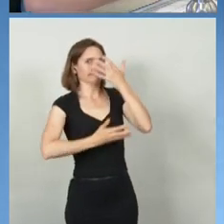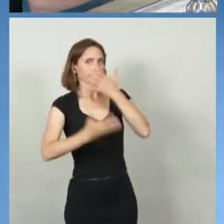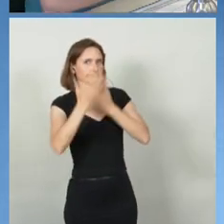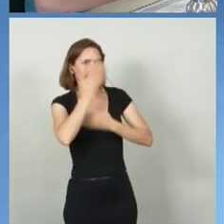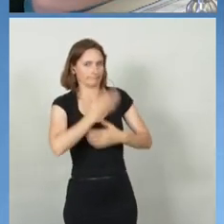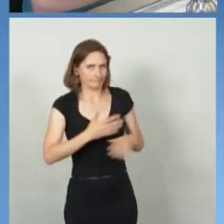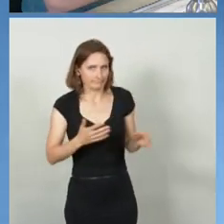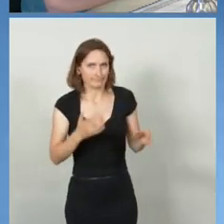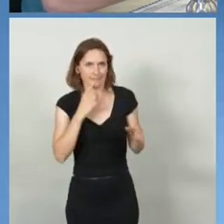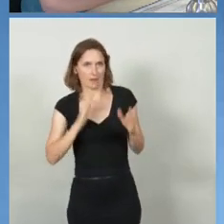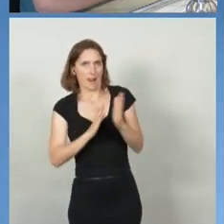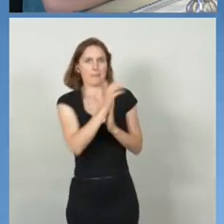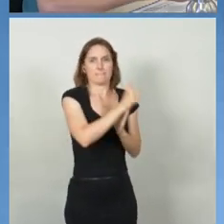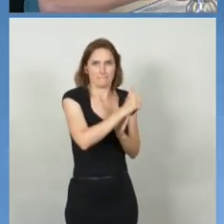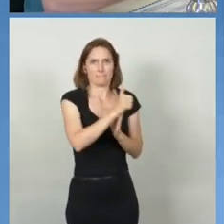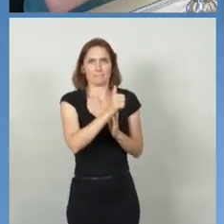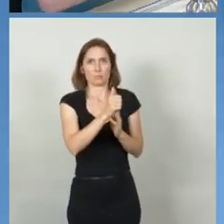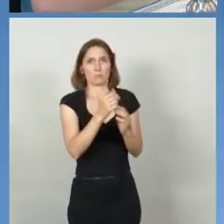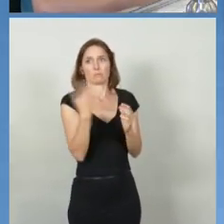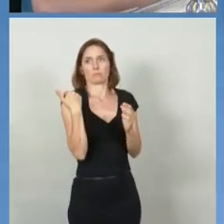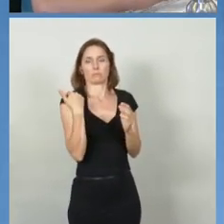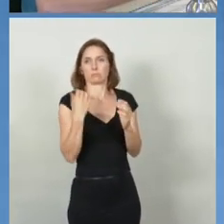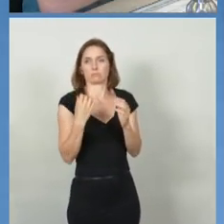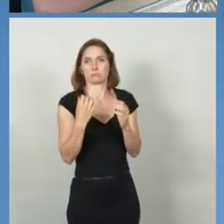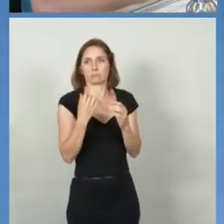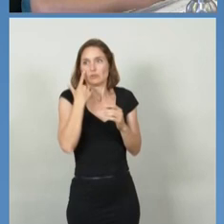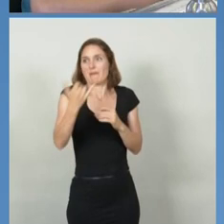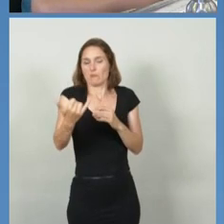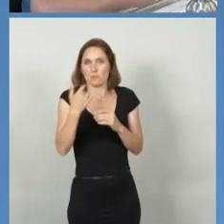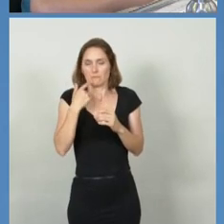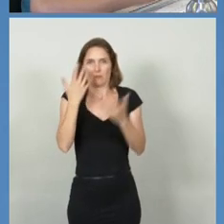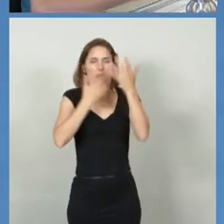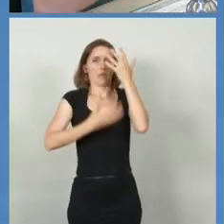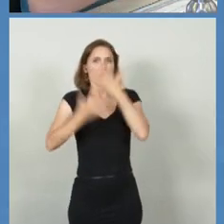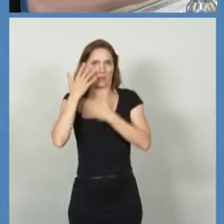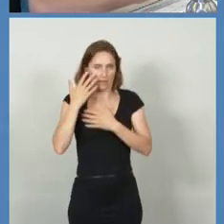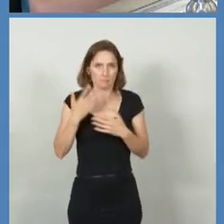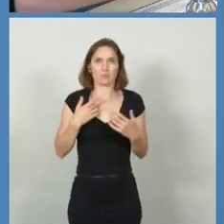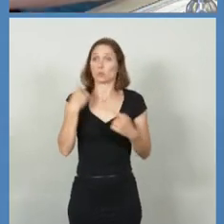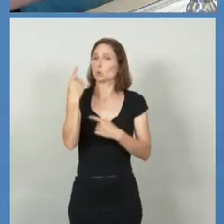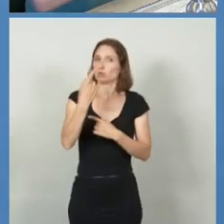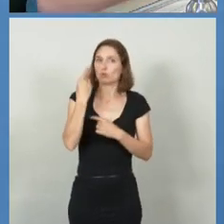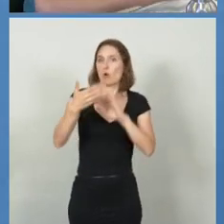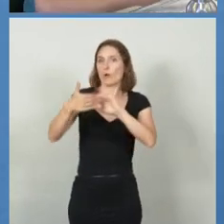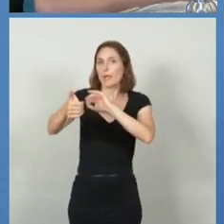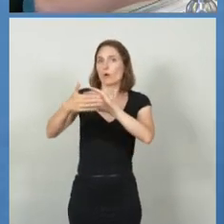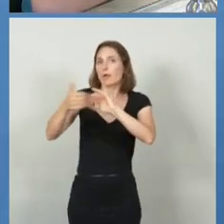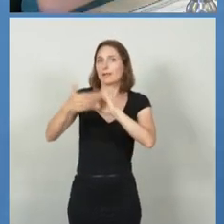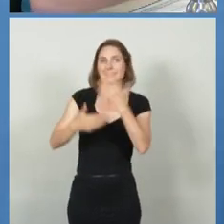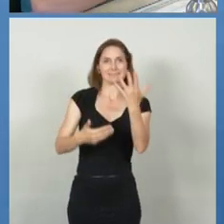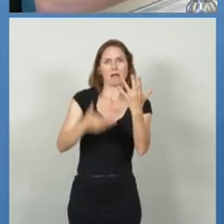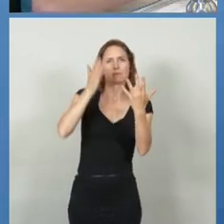qu'ils ne prennent pas la place dans une instance qu'il ne connaissait pas mais qu'on est bien à chaque fois cinq habitants qui ont déjà eu cette expérience 5 qui arrivent